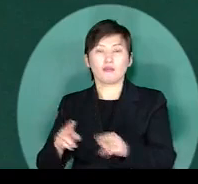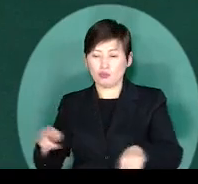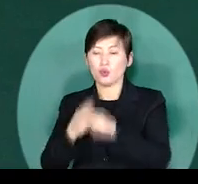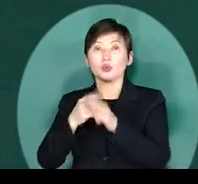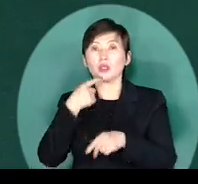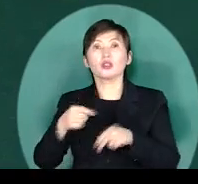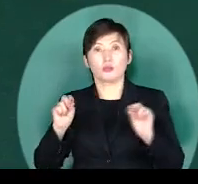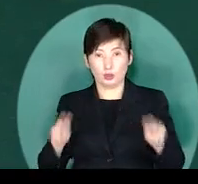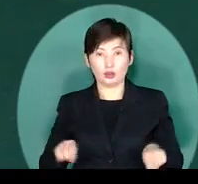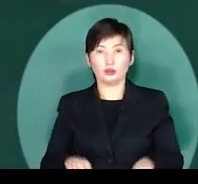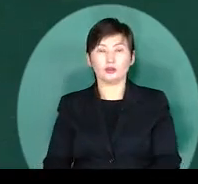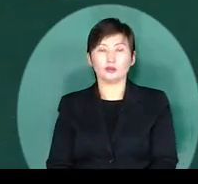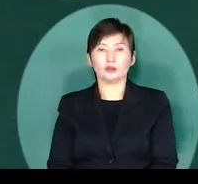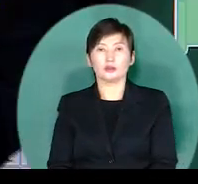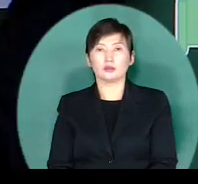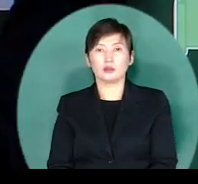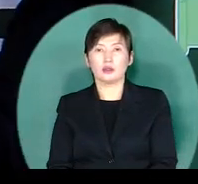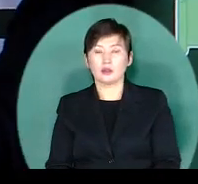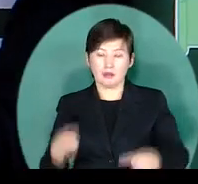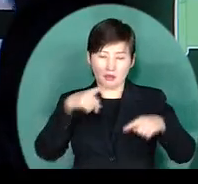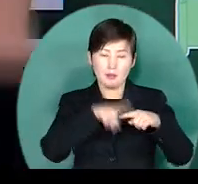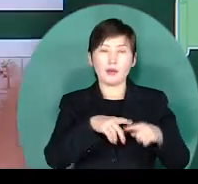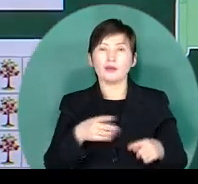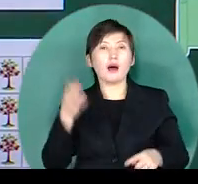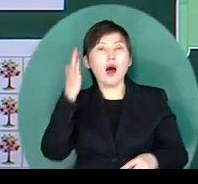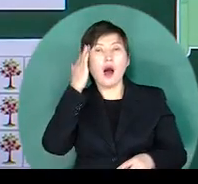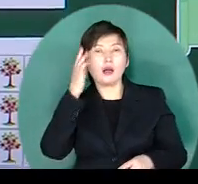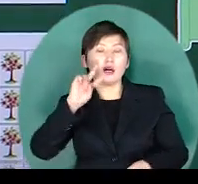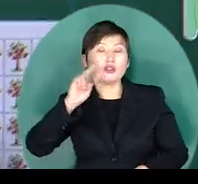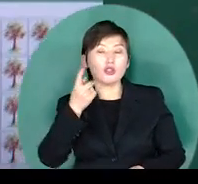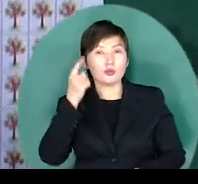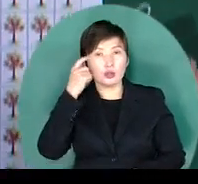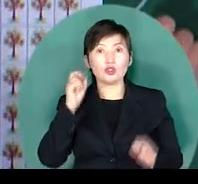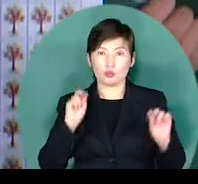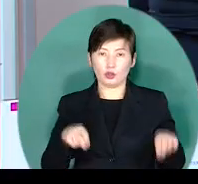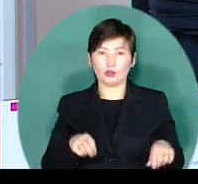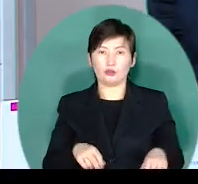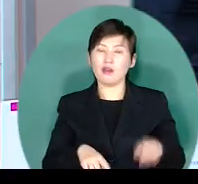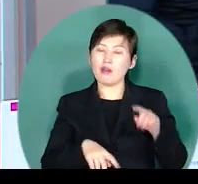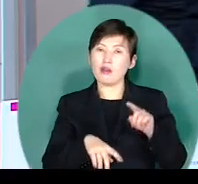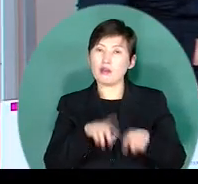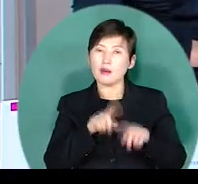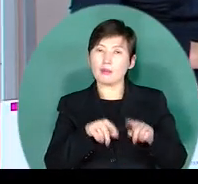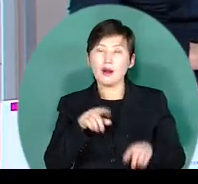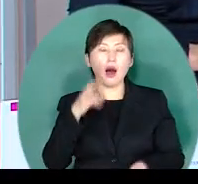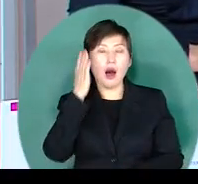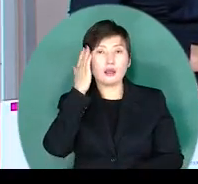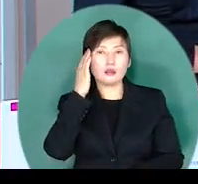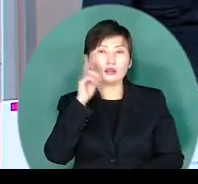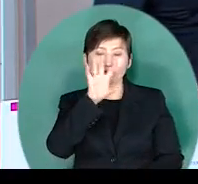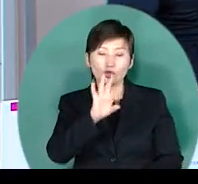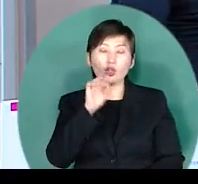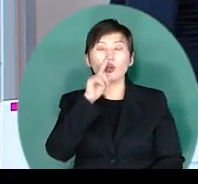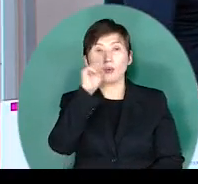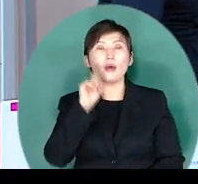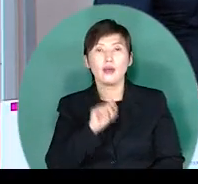байна. За, гээх хэмжлэнгээд за, дахиад нэг аргаар бодъё. 2 дугаарт нь. Дахиад ямар аргаар бодож болох вэ гэдэг бүгдээрээ дахиад